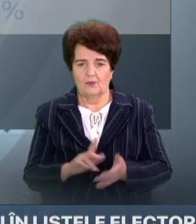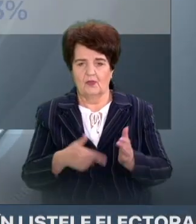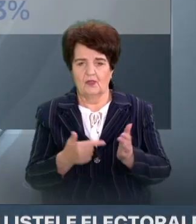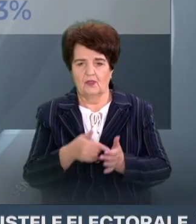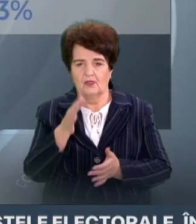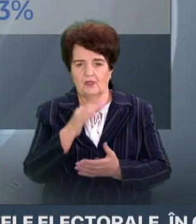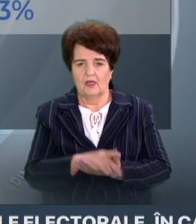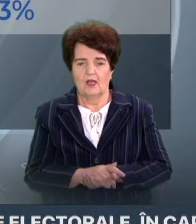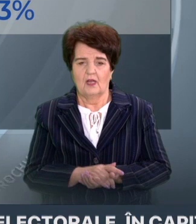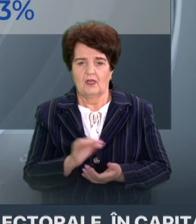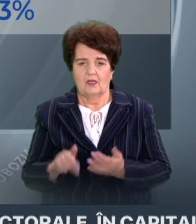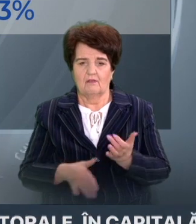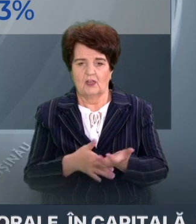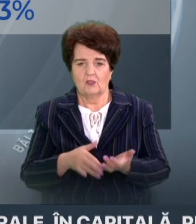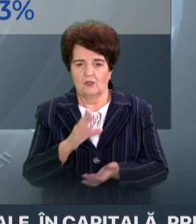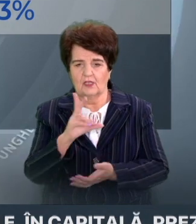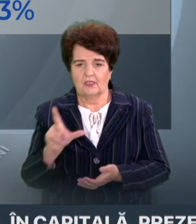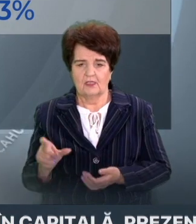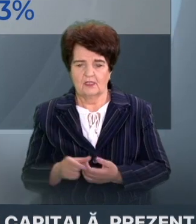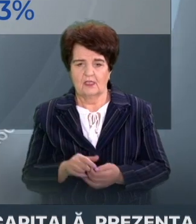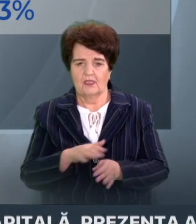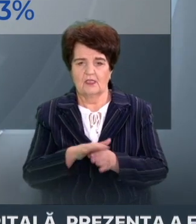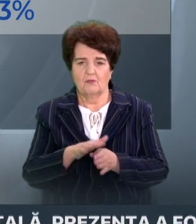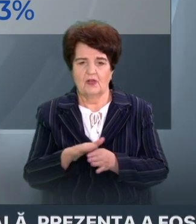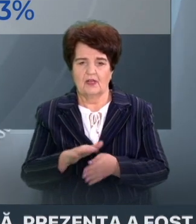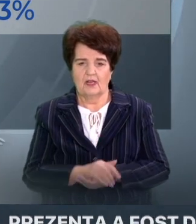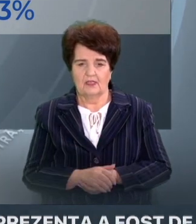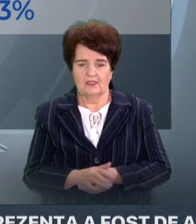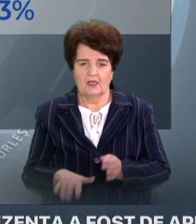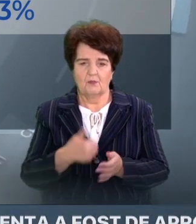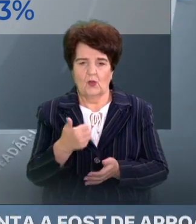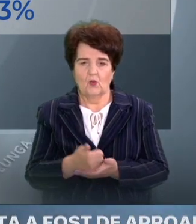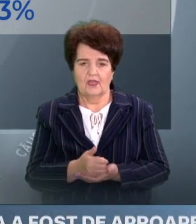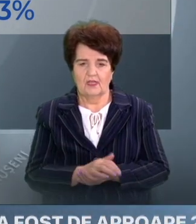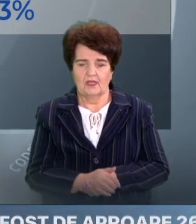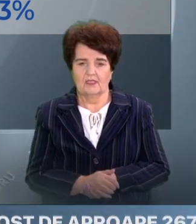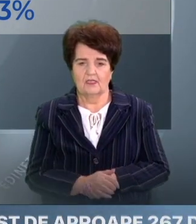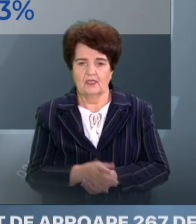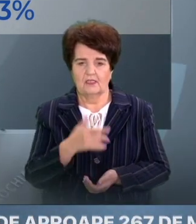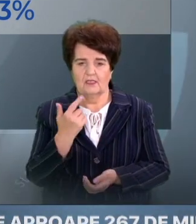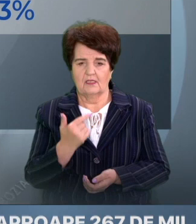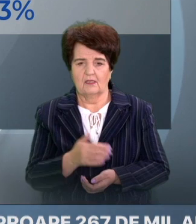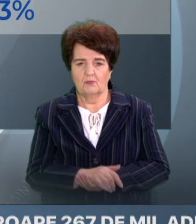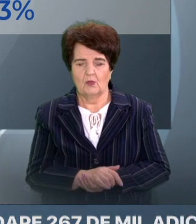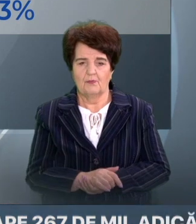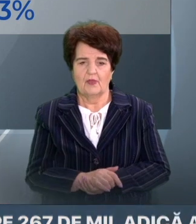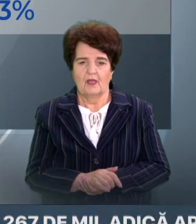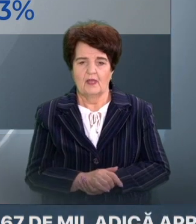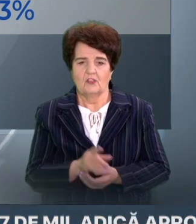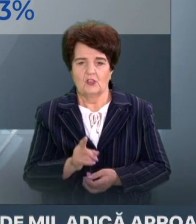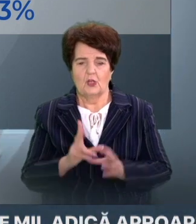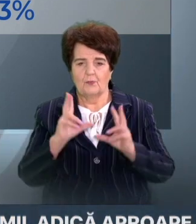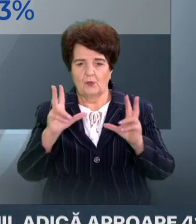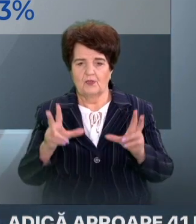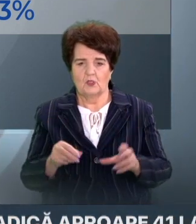care îl va ajuta să își îndeplinească prioritățile stabilite și